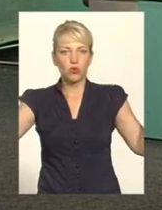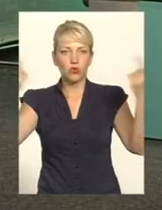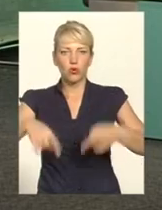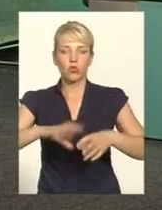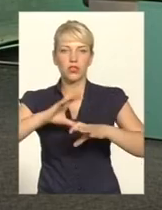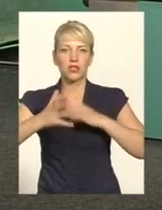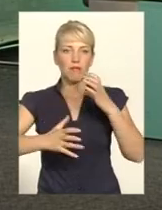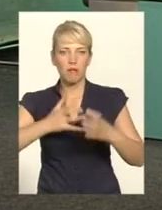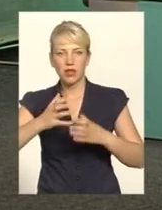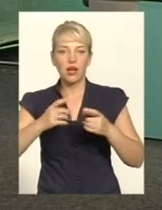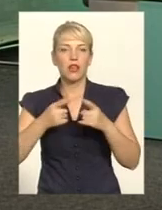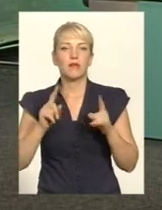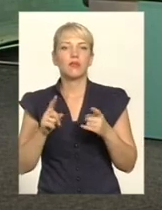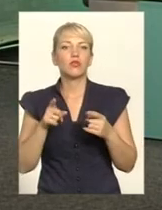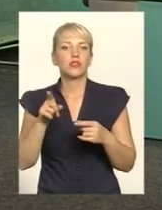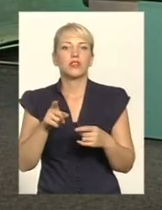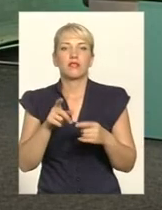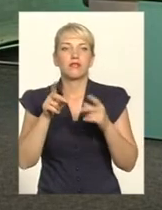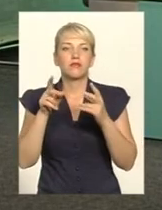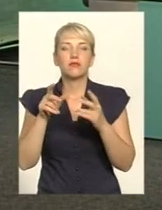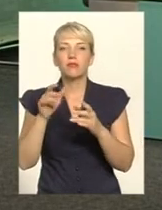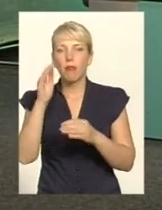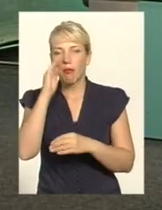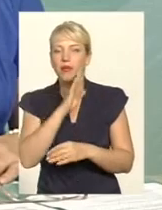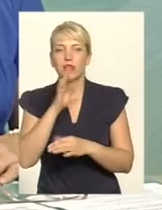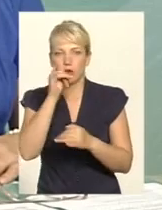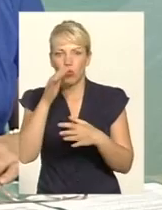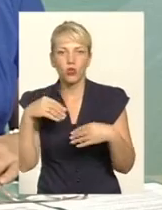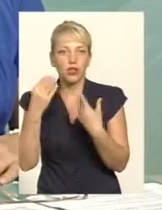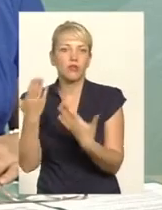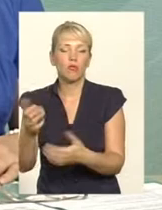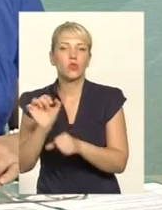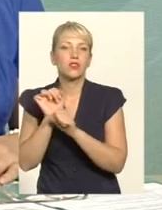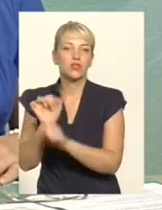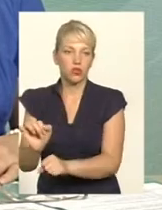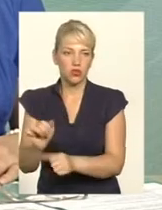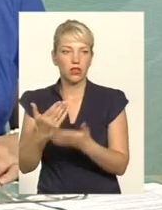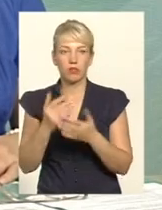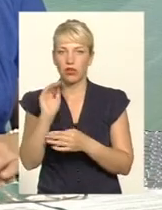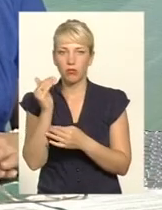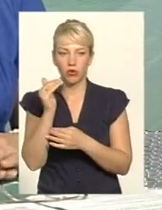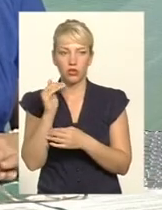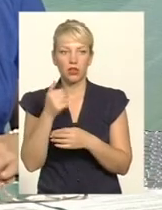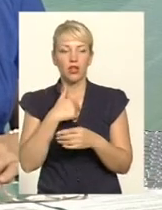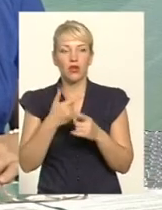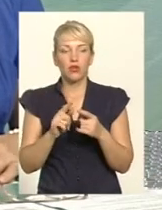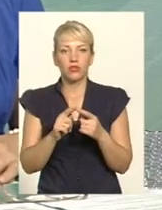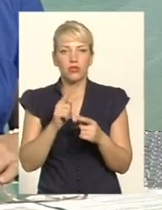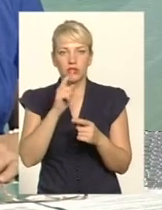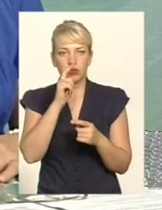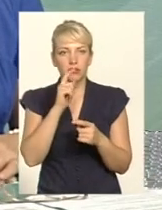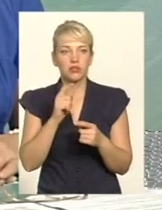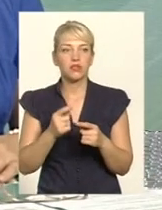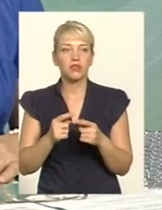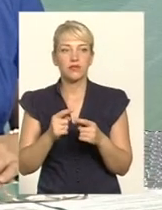что родители не могут дать ему защищенность, если маленький ребенок, он думает, что весь мир такой. Но я